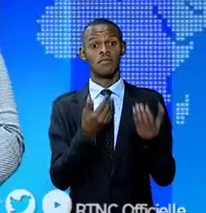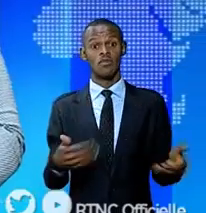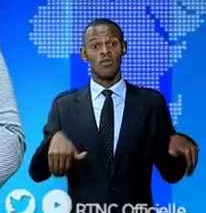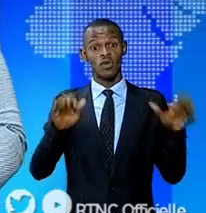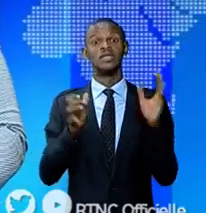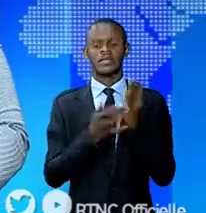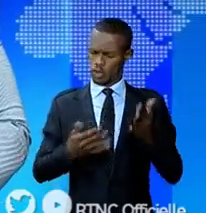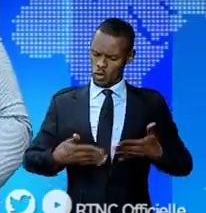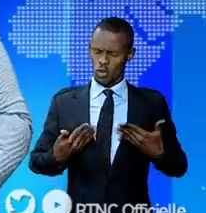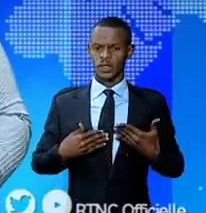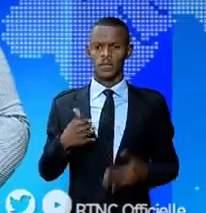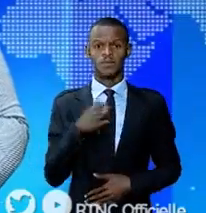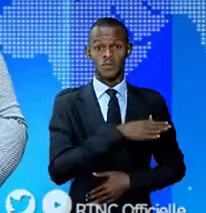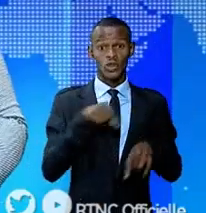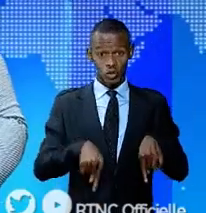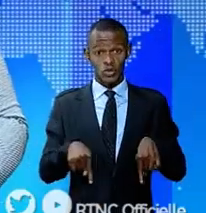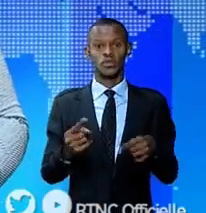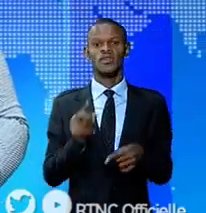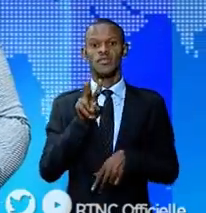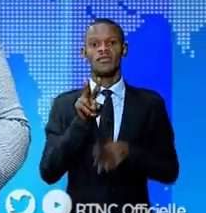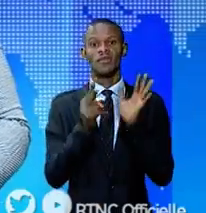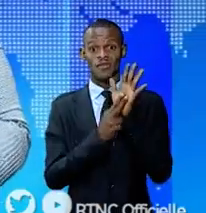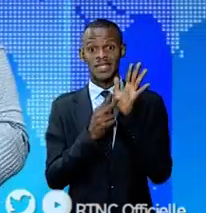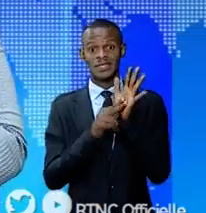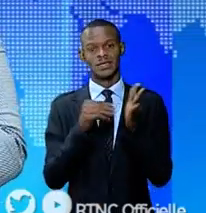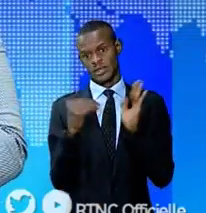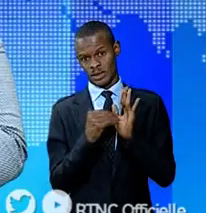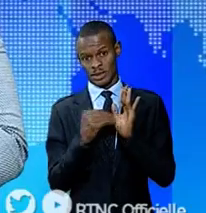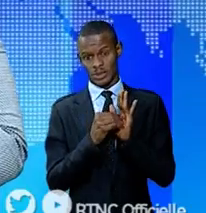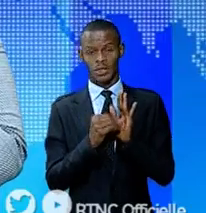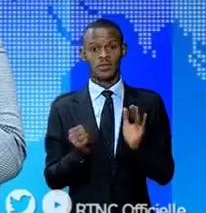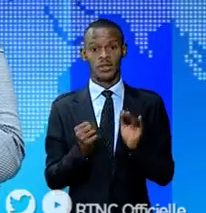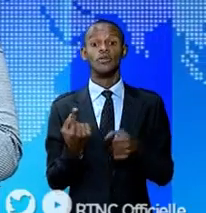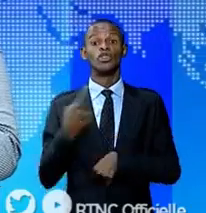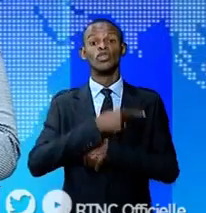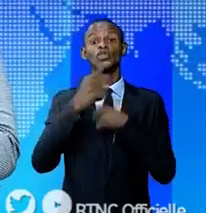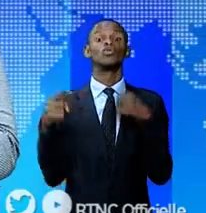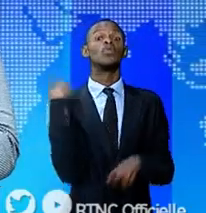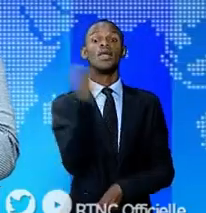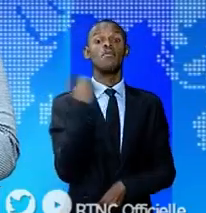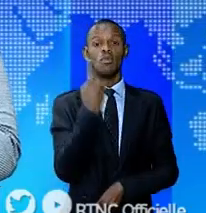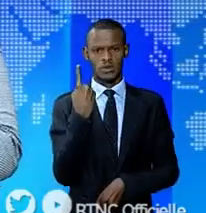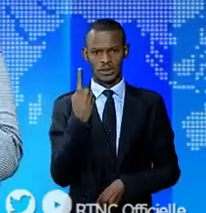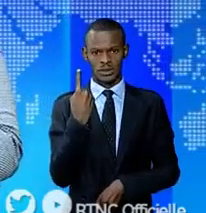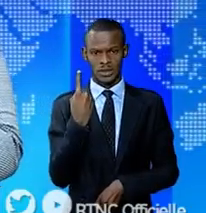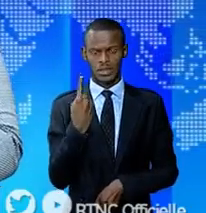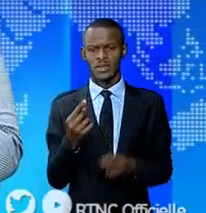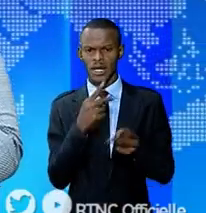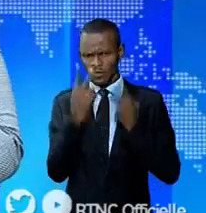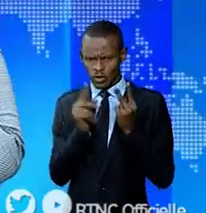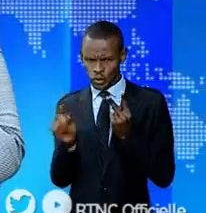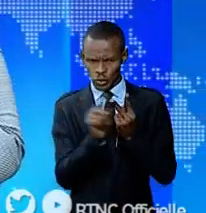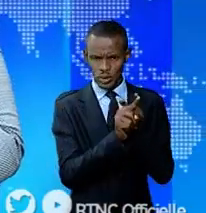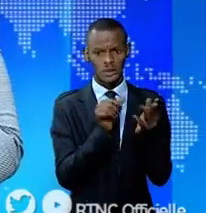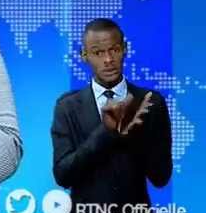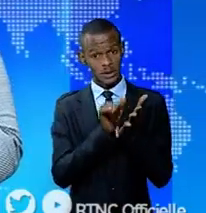Célébration aujourd'hui 27 septembre de la journée mondiale du tourisme, un secteur frappé de plein fouet par la crise sanitaire liée à la COVID-19 et la République démocratique du